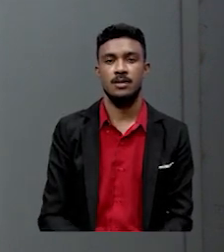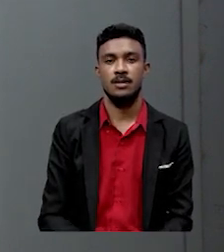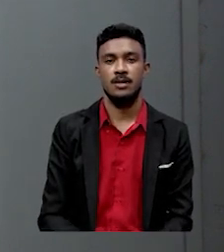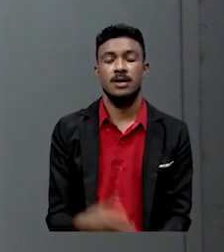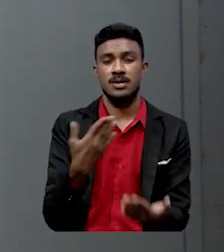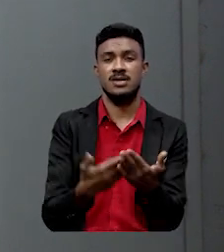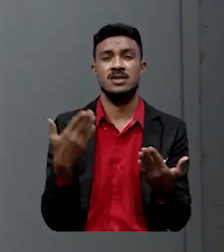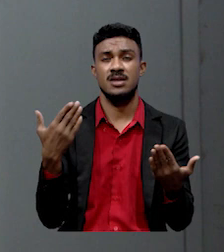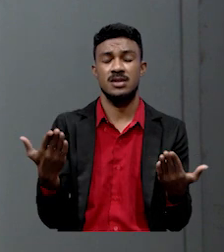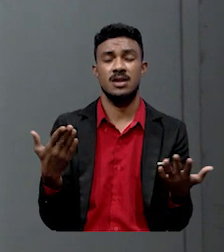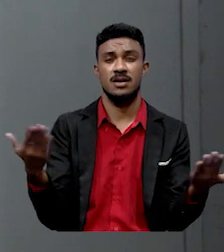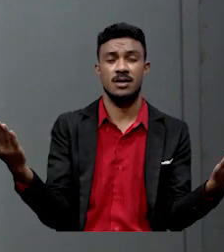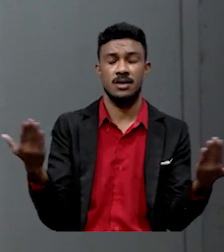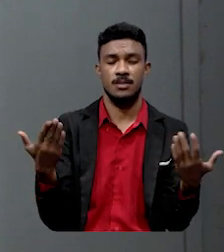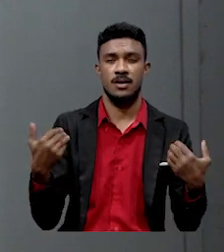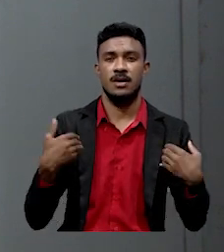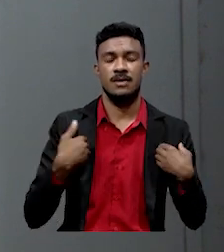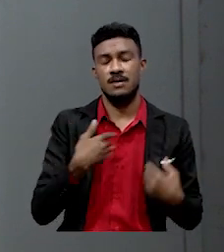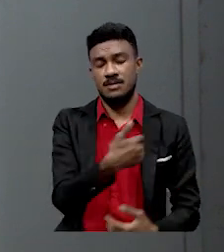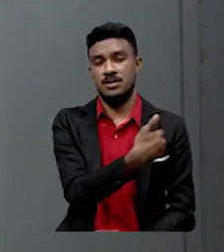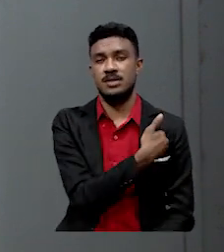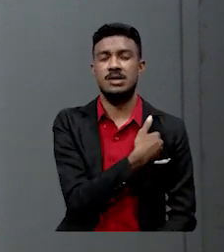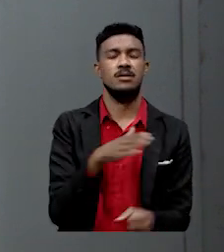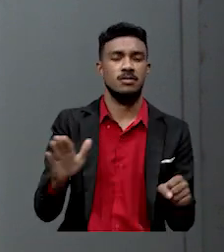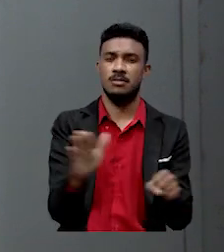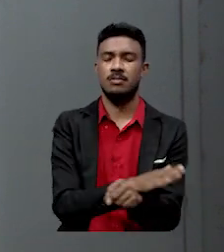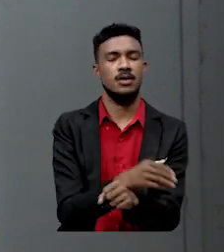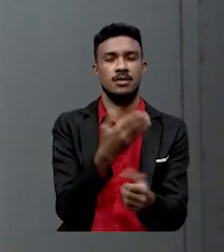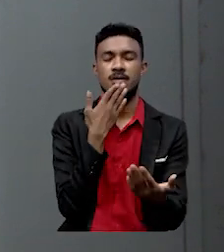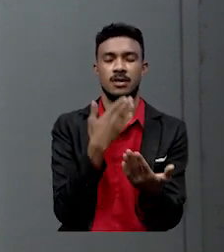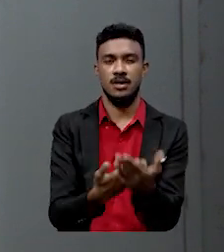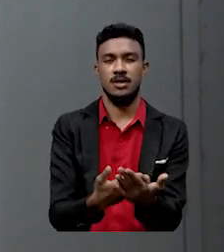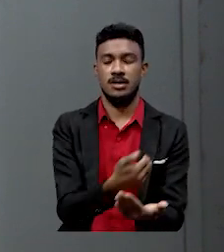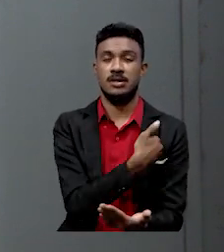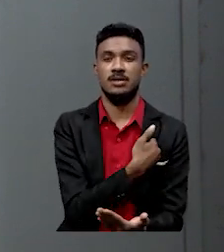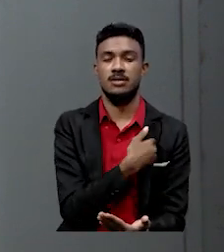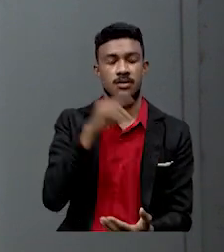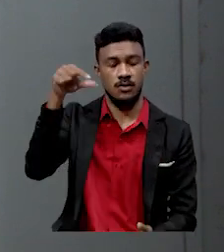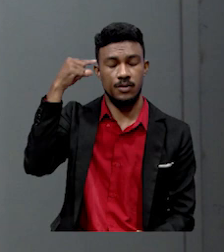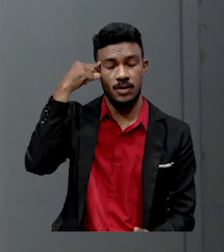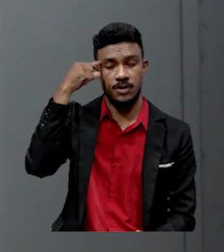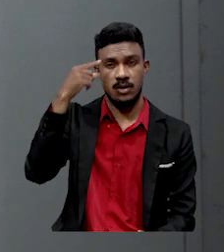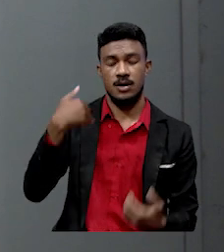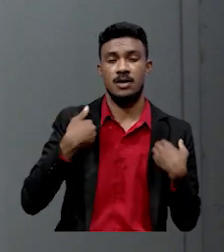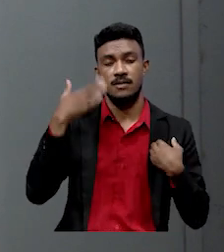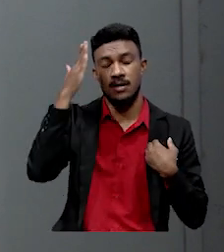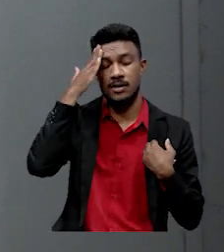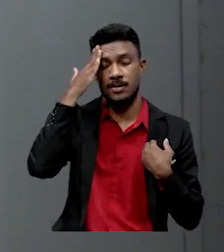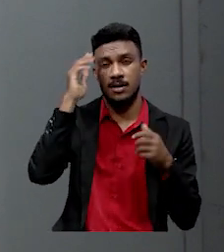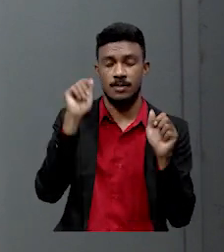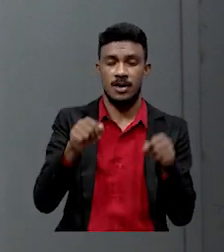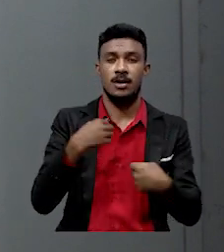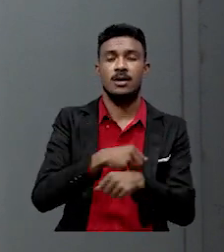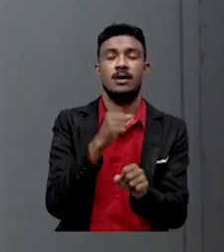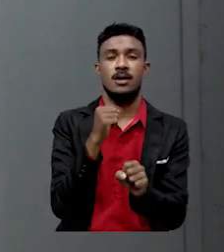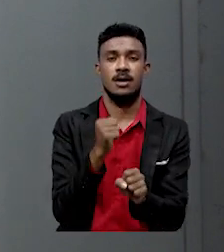material equipamento siramos sida completo dia. Tampaknya mak gubernur yang hanoi ngona para halo